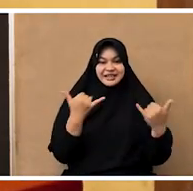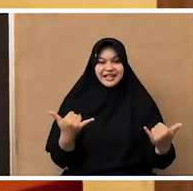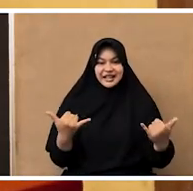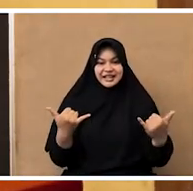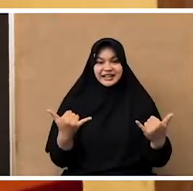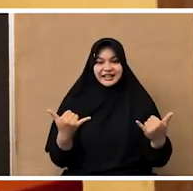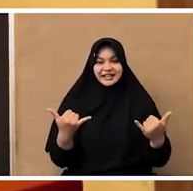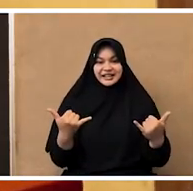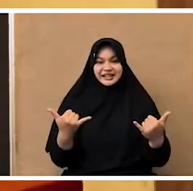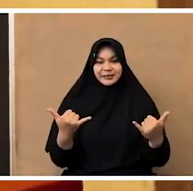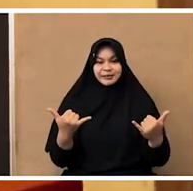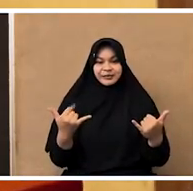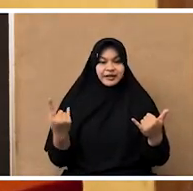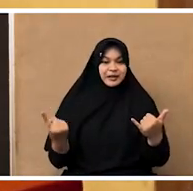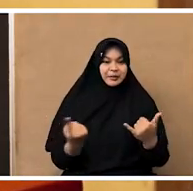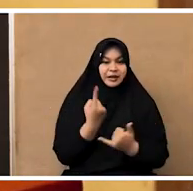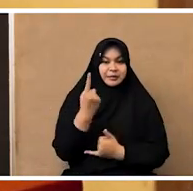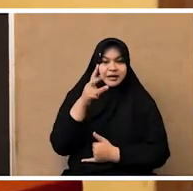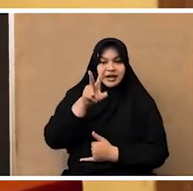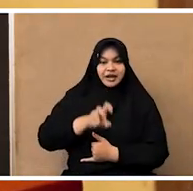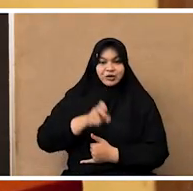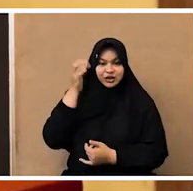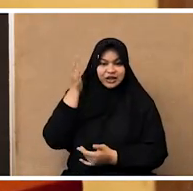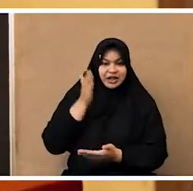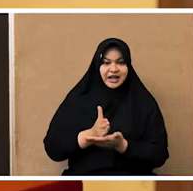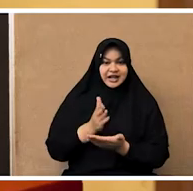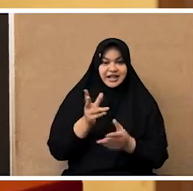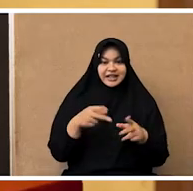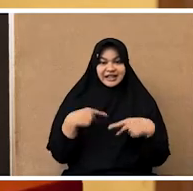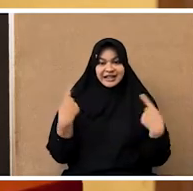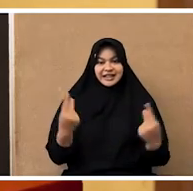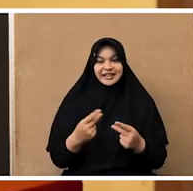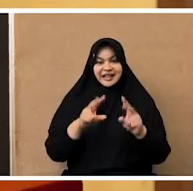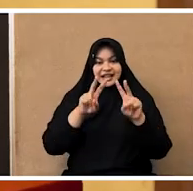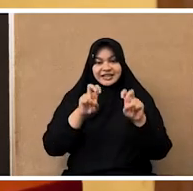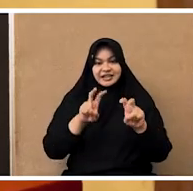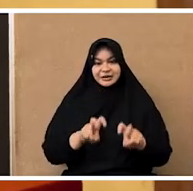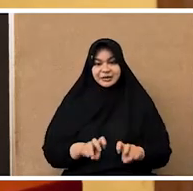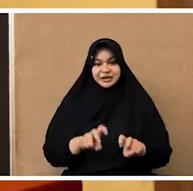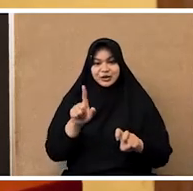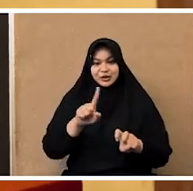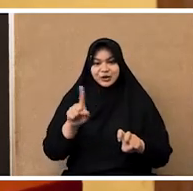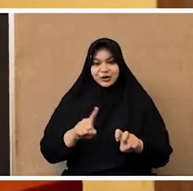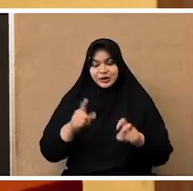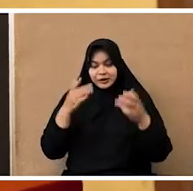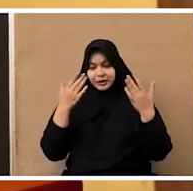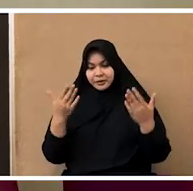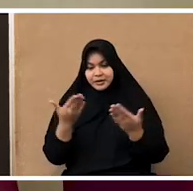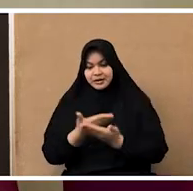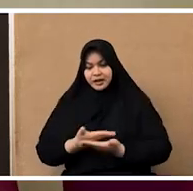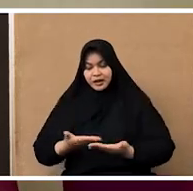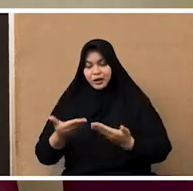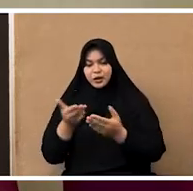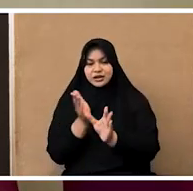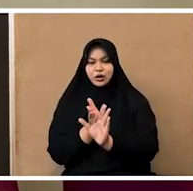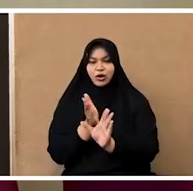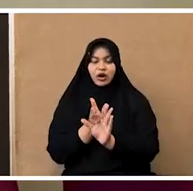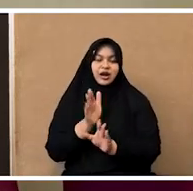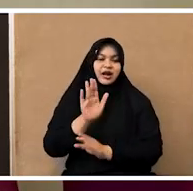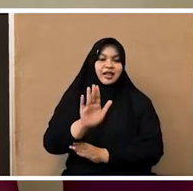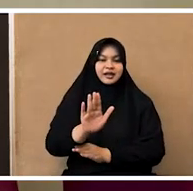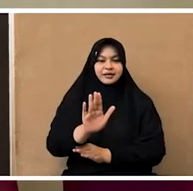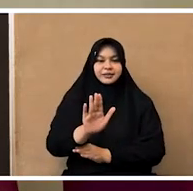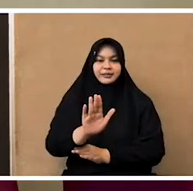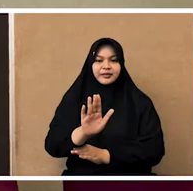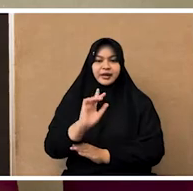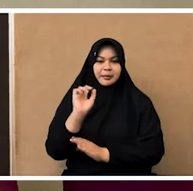sebenarnya yang pertama kali mau harus ditegaskan kita dulu Bagaimana situasi psikologisnya jadi nantinya